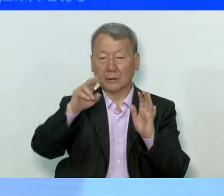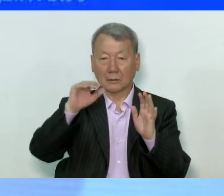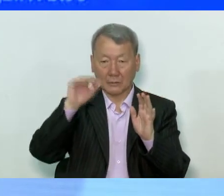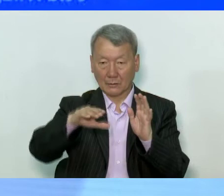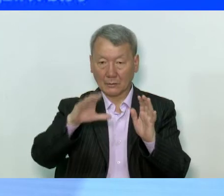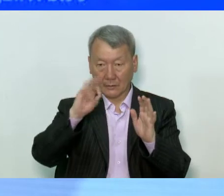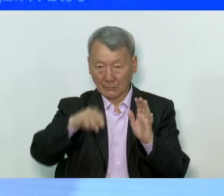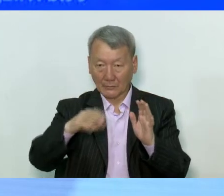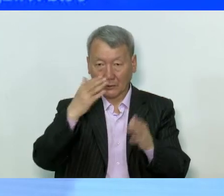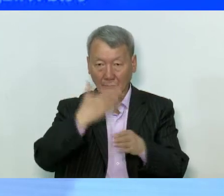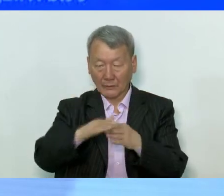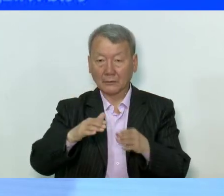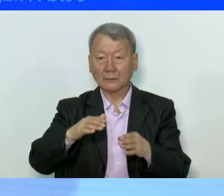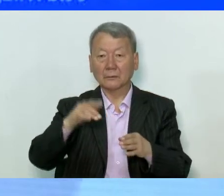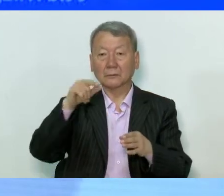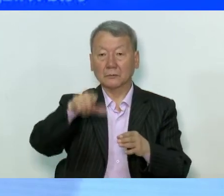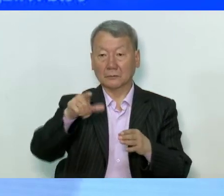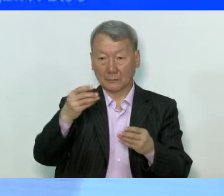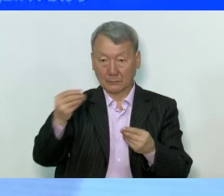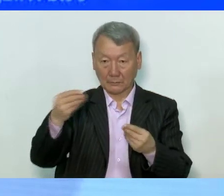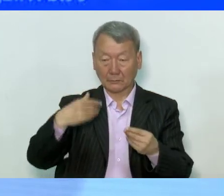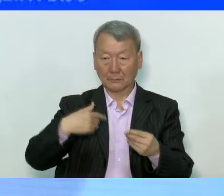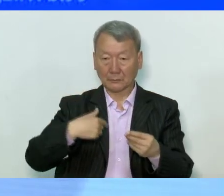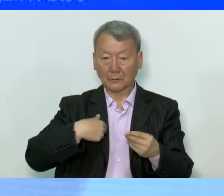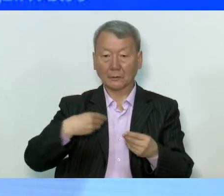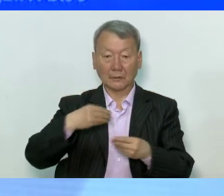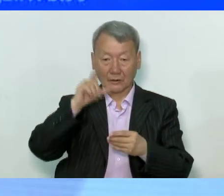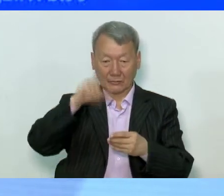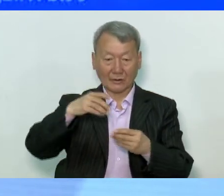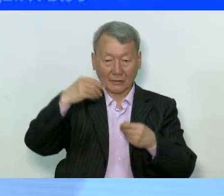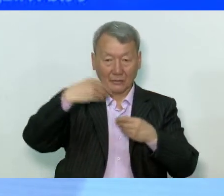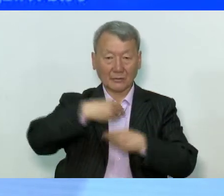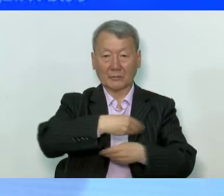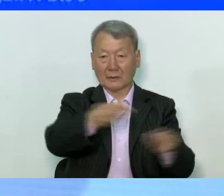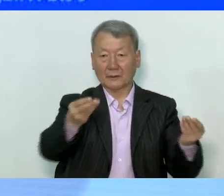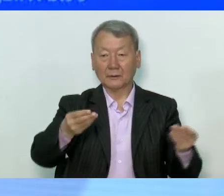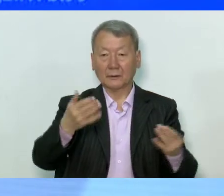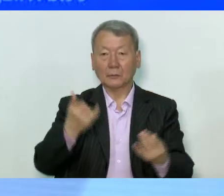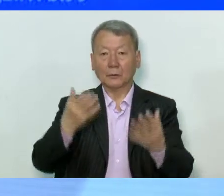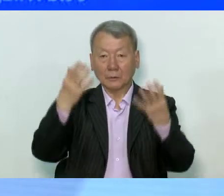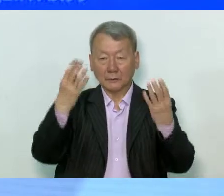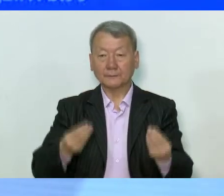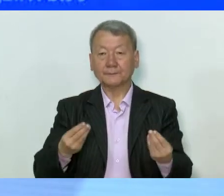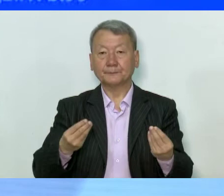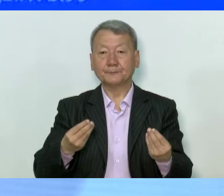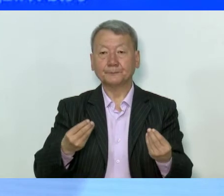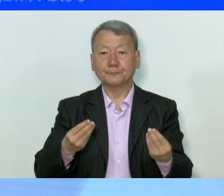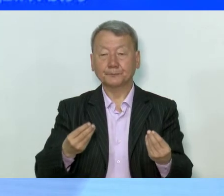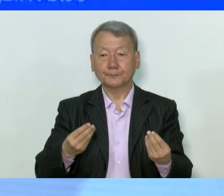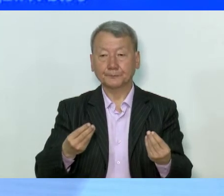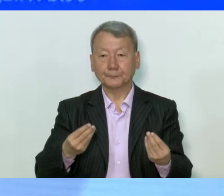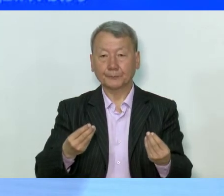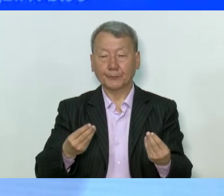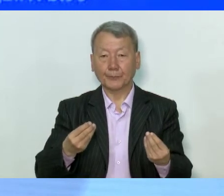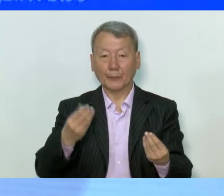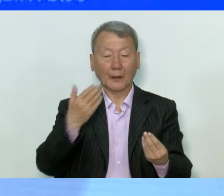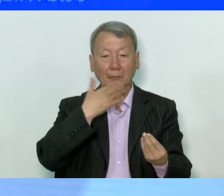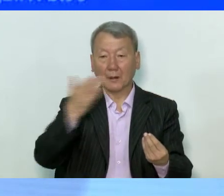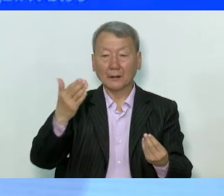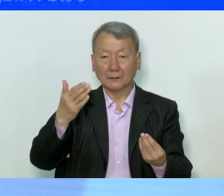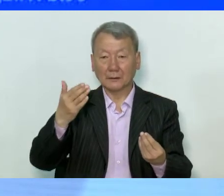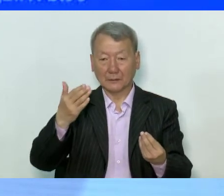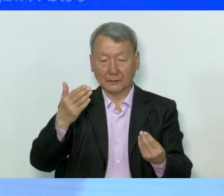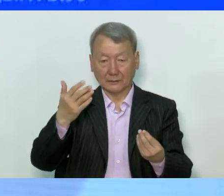18 222 400 сомду түздү. Биз аны бердик, таркатып бердик. Бүгүнкү күндө дагы акыркыларын